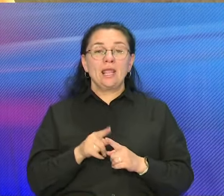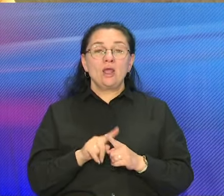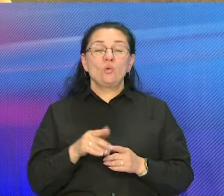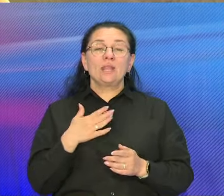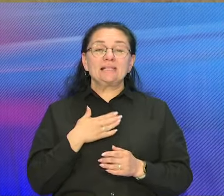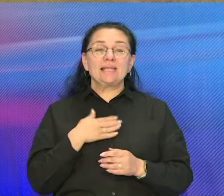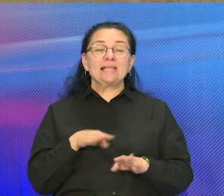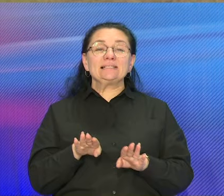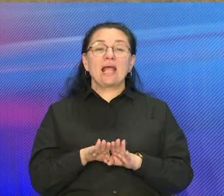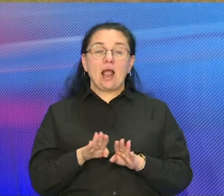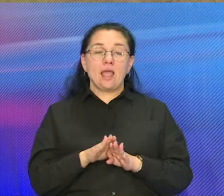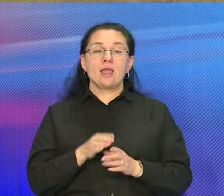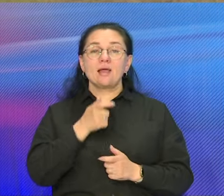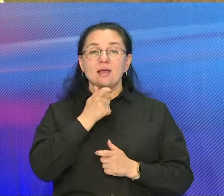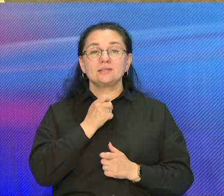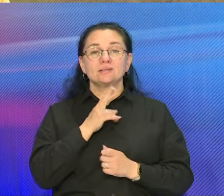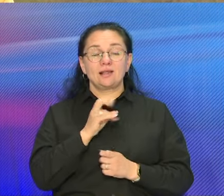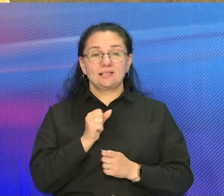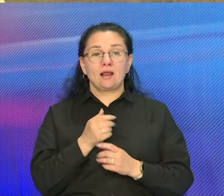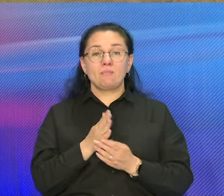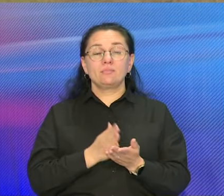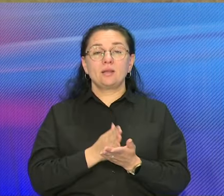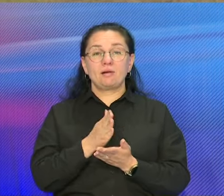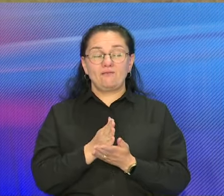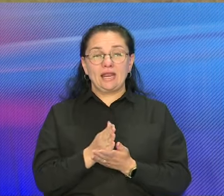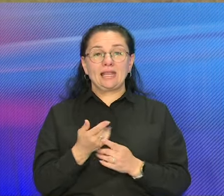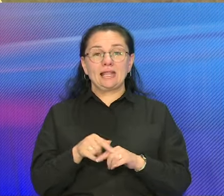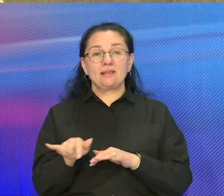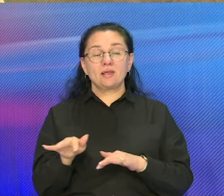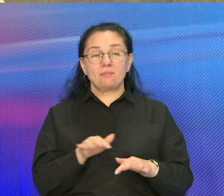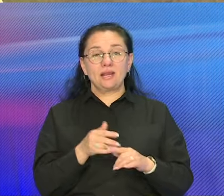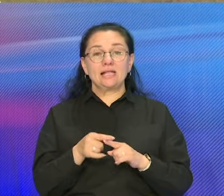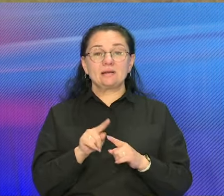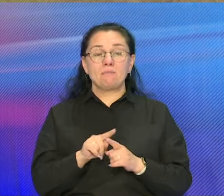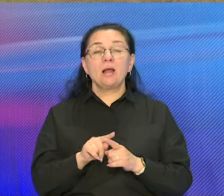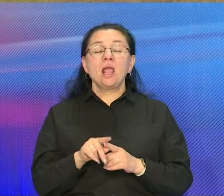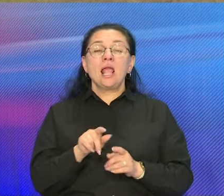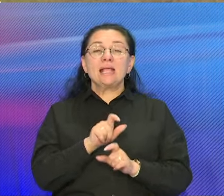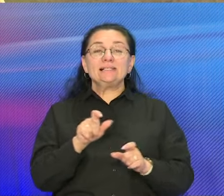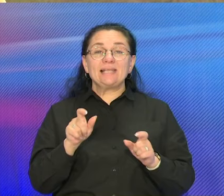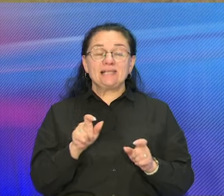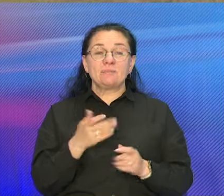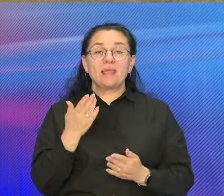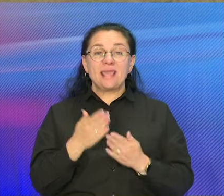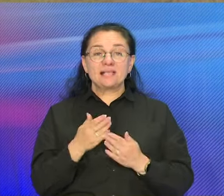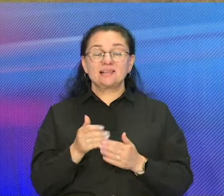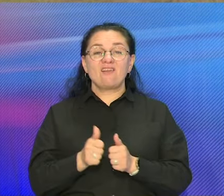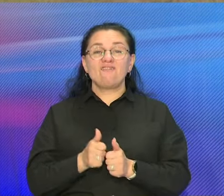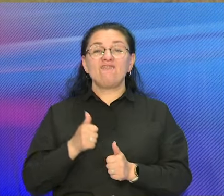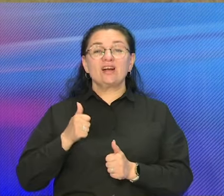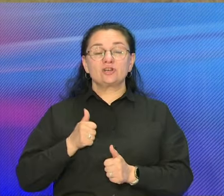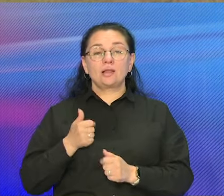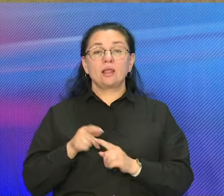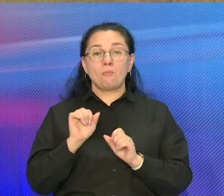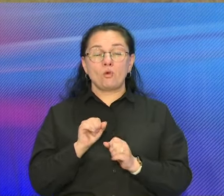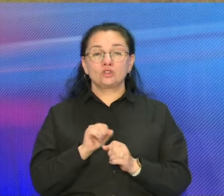хогвартская эстетика сегодня Мы отправляемся в путешествие, мы настраиваем детей И, значит, если вожатый может настроить ребёнка